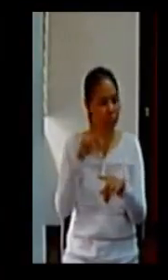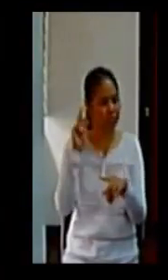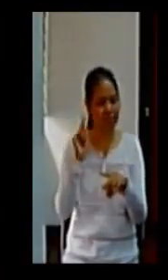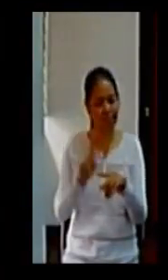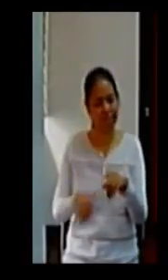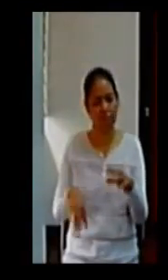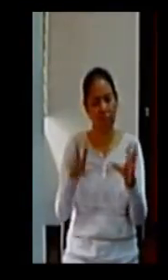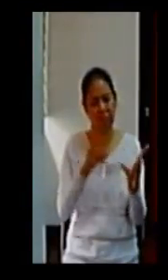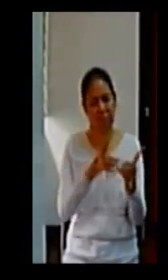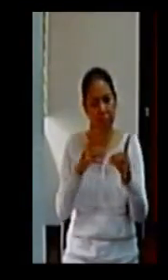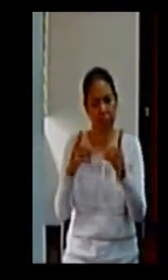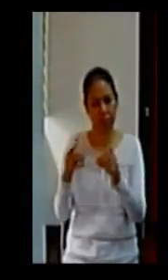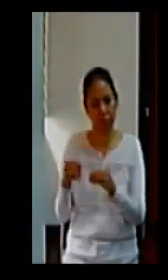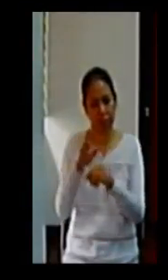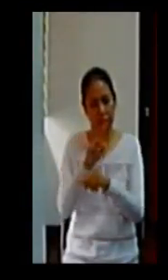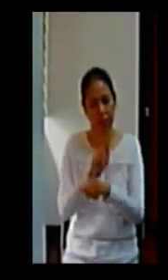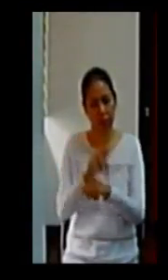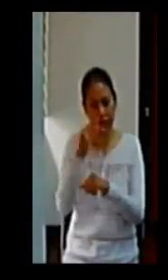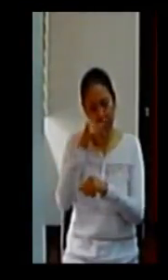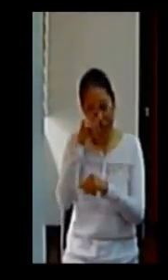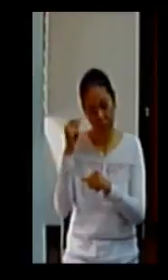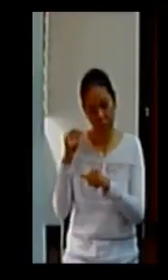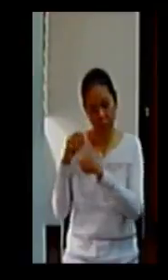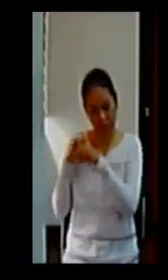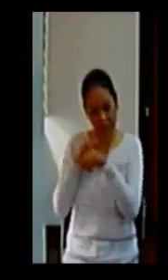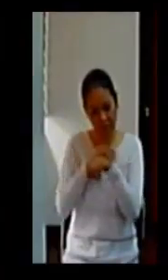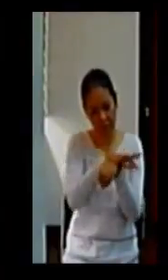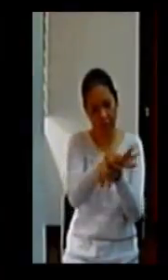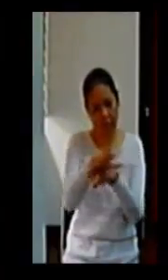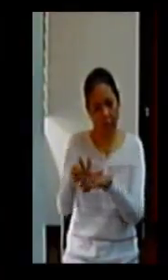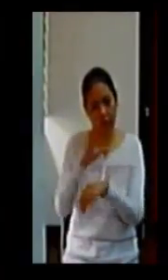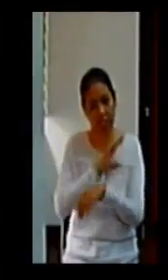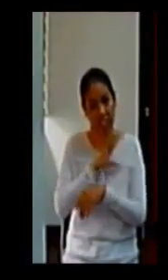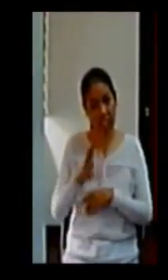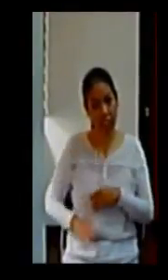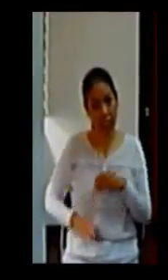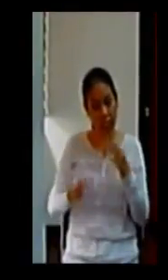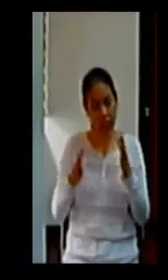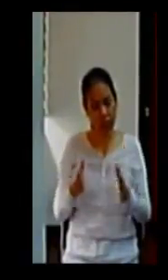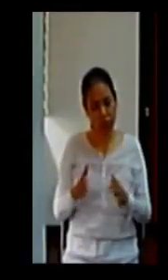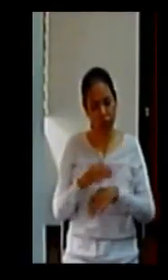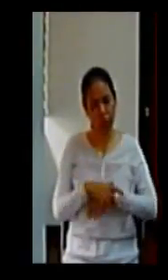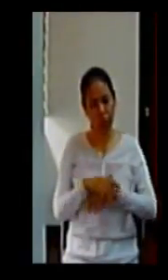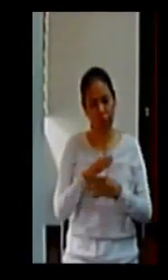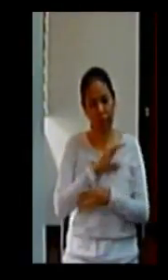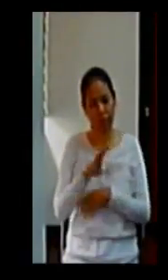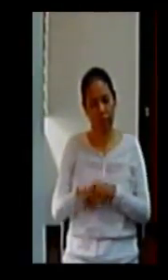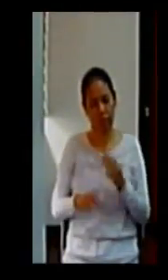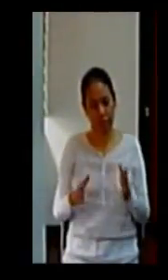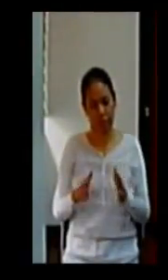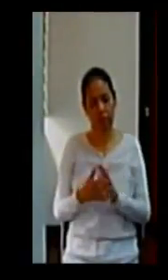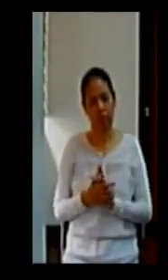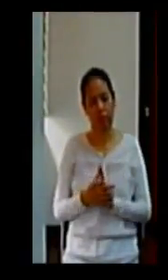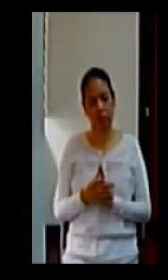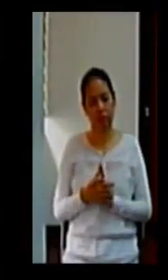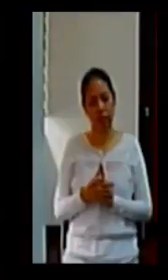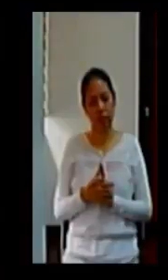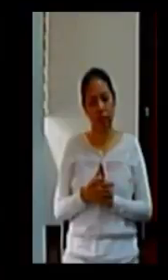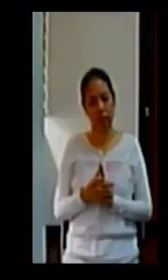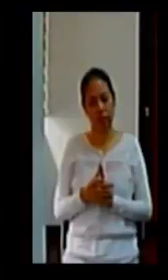kadahilan ng lumaganap na po yung Christianity. Tapos yung nakikita ko din pong isang contributing factor is